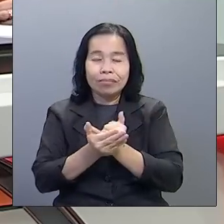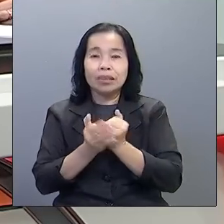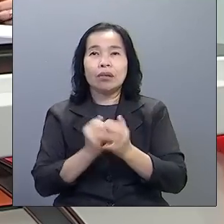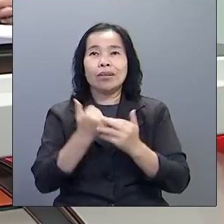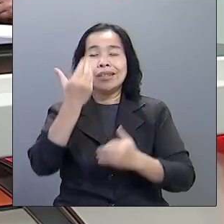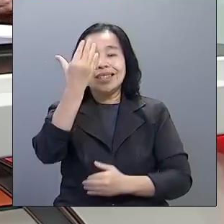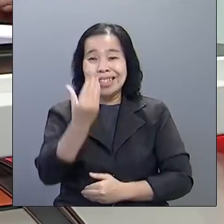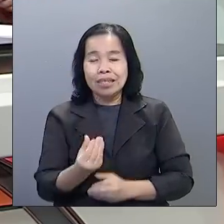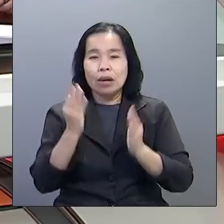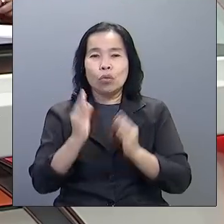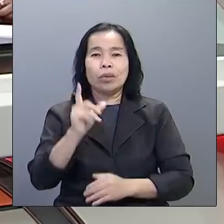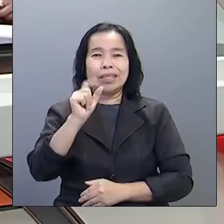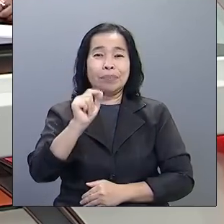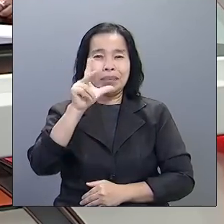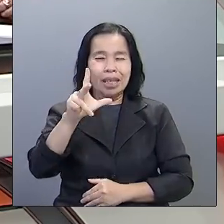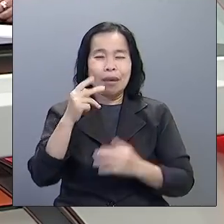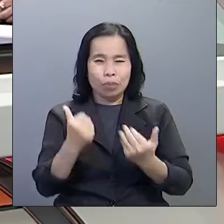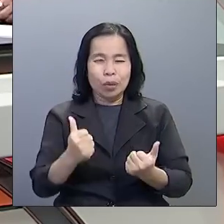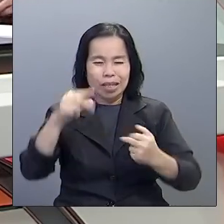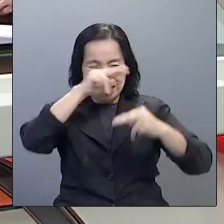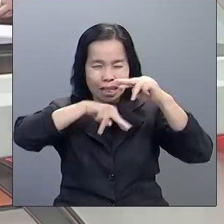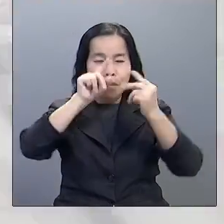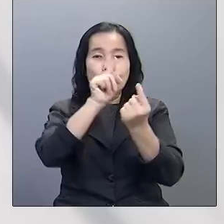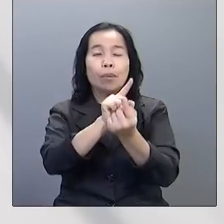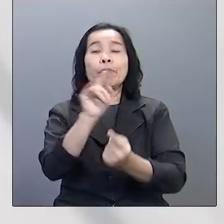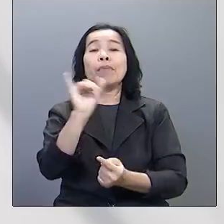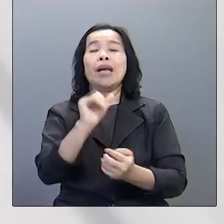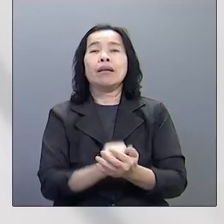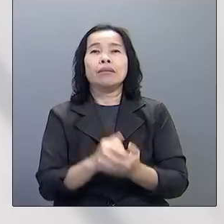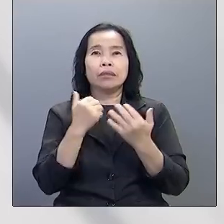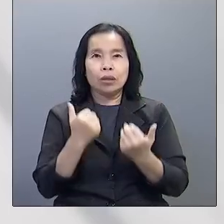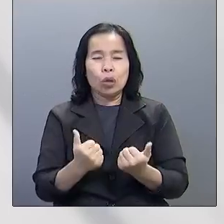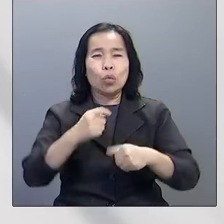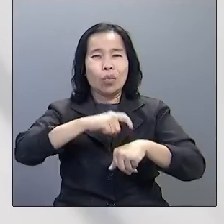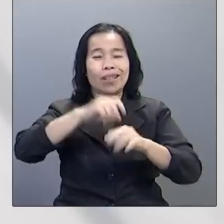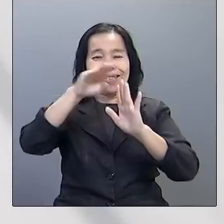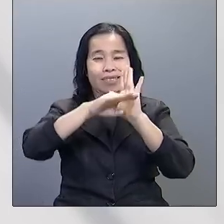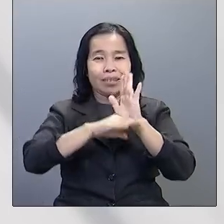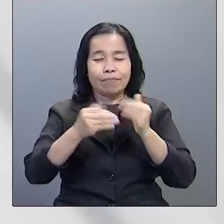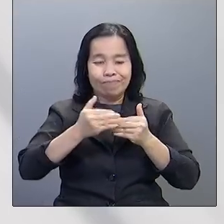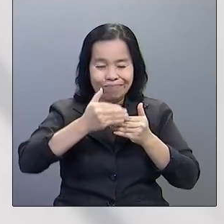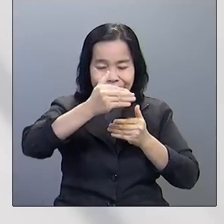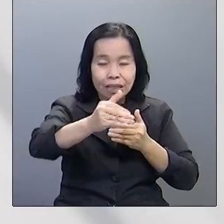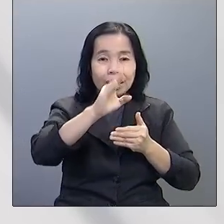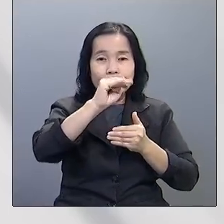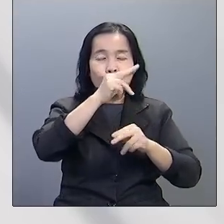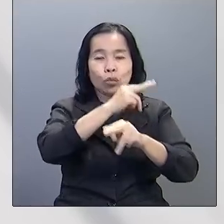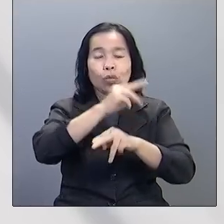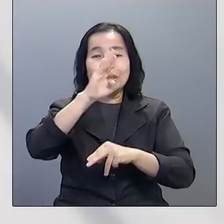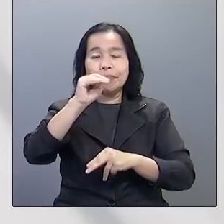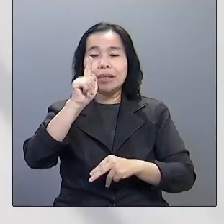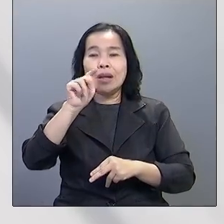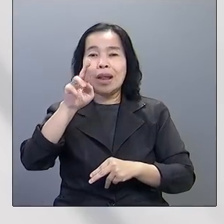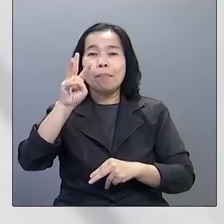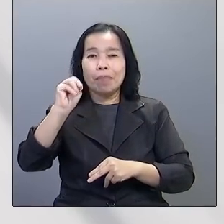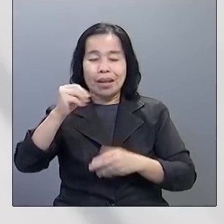ก23นายที่กำลังค้นหากันอยู่ตอนนี้กรอบของการค้นหาอยู่ที่40x40ตารางกิโลเมตรนะคะเรื่อย